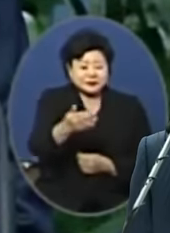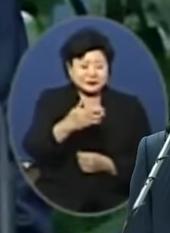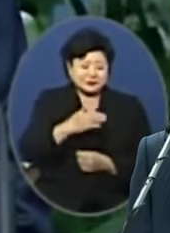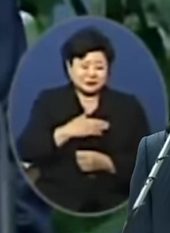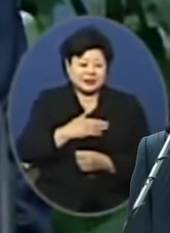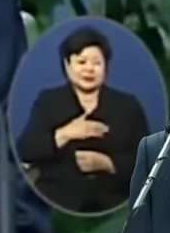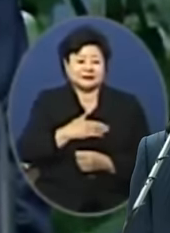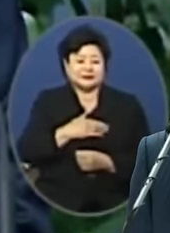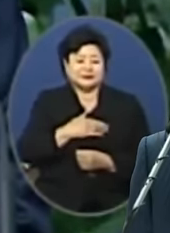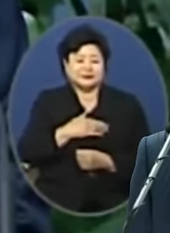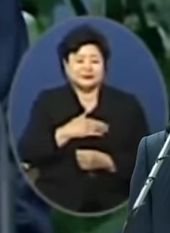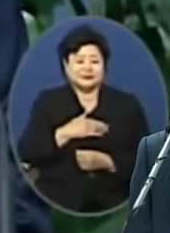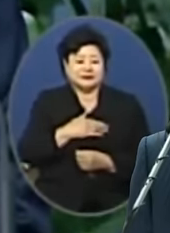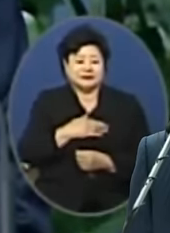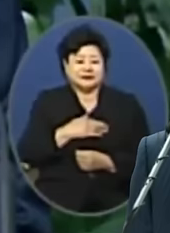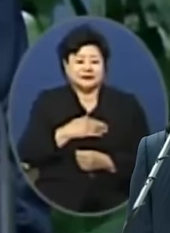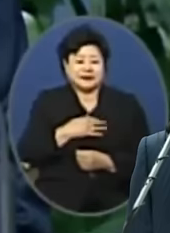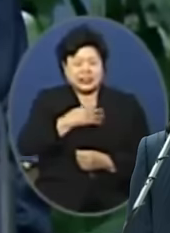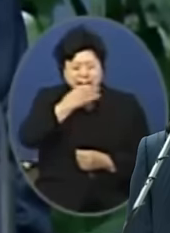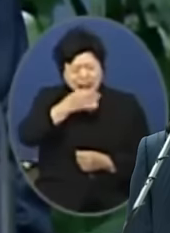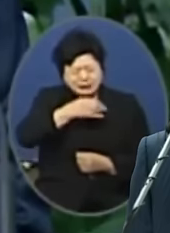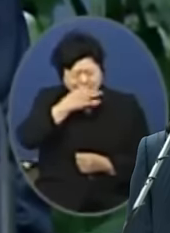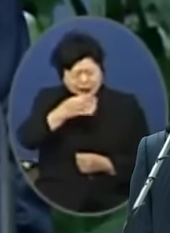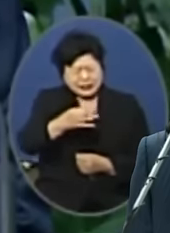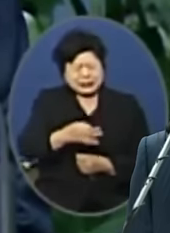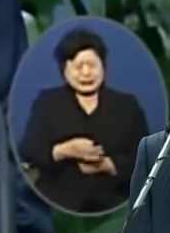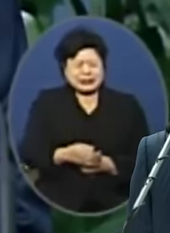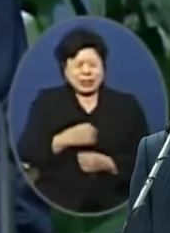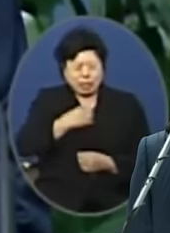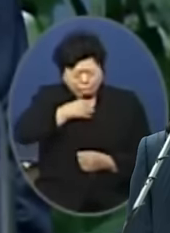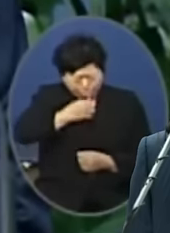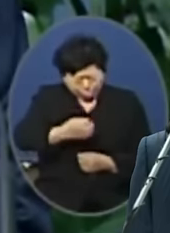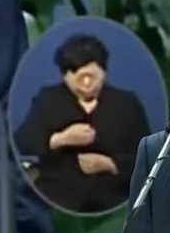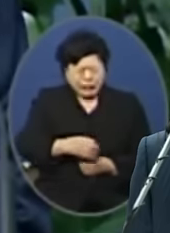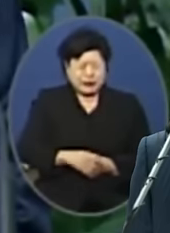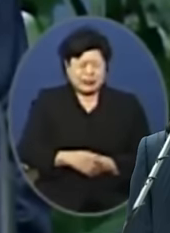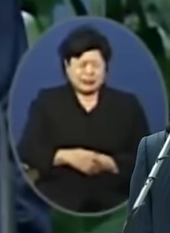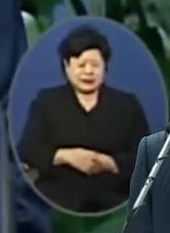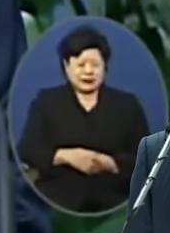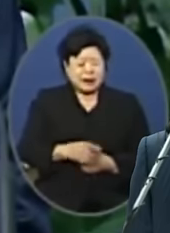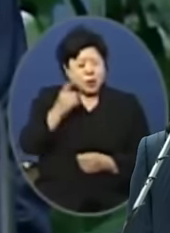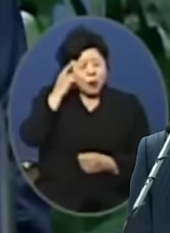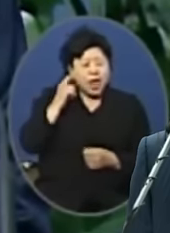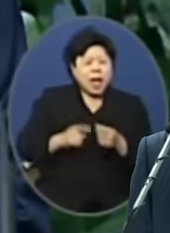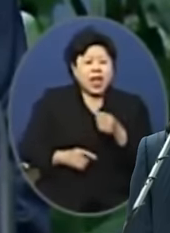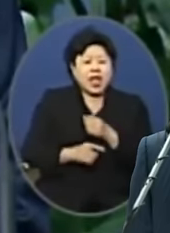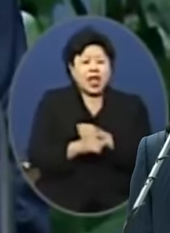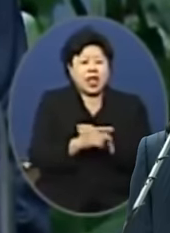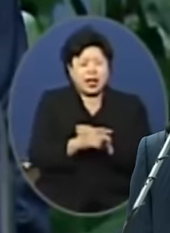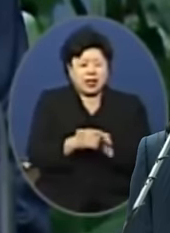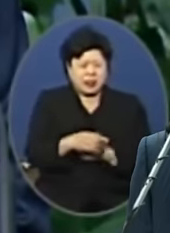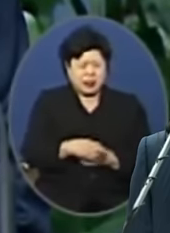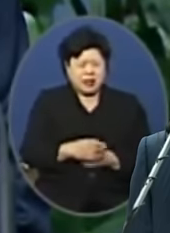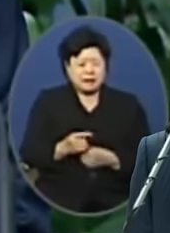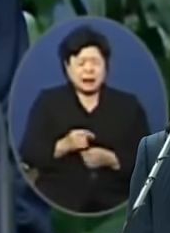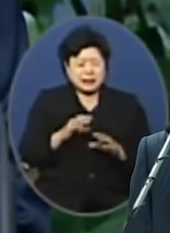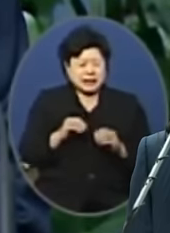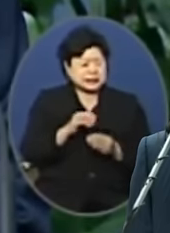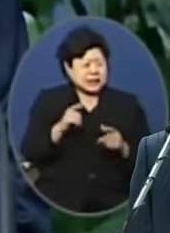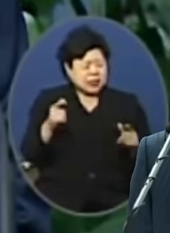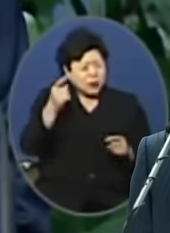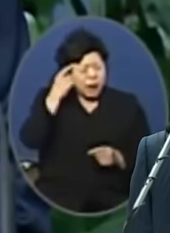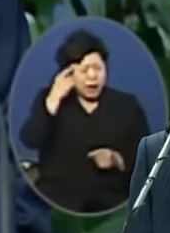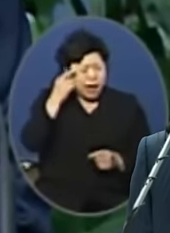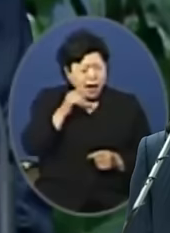웬 감기만 들면 기침이 자꾸 나오고 가래가 나오고 왜 빨리 안 나느냐,